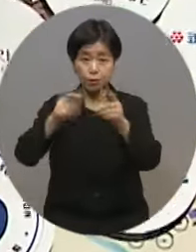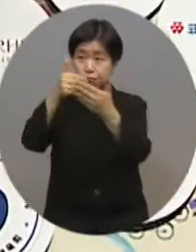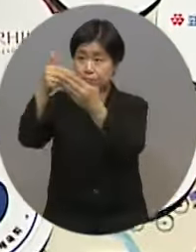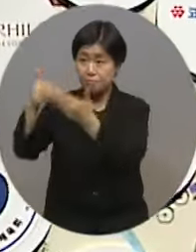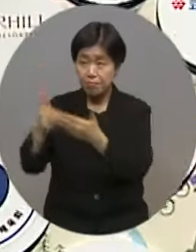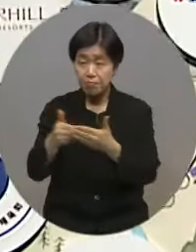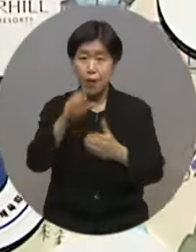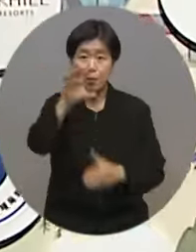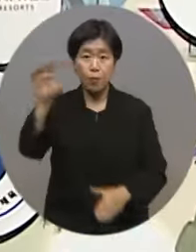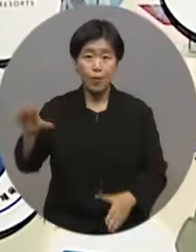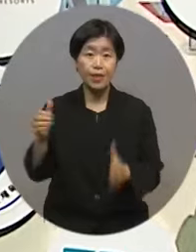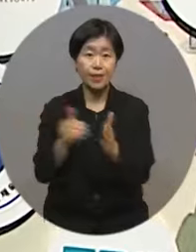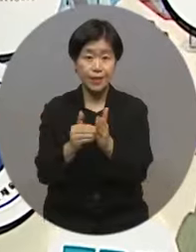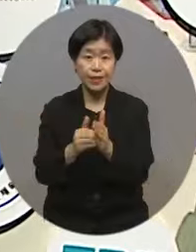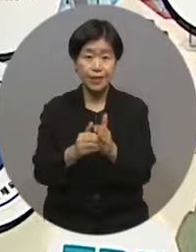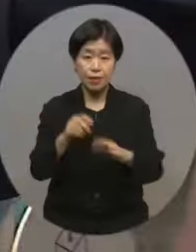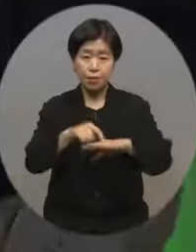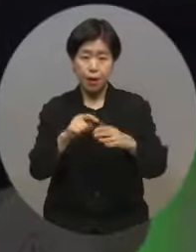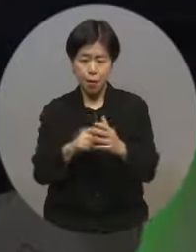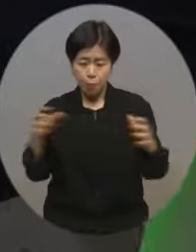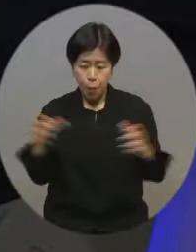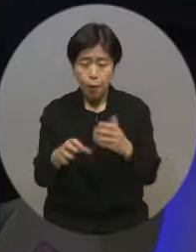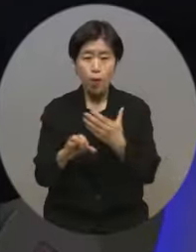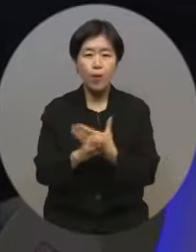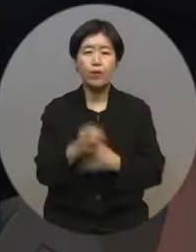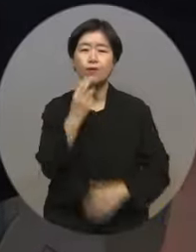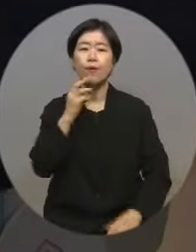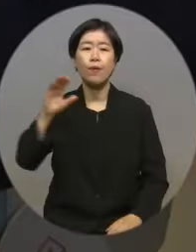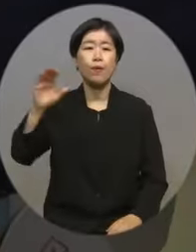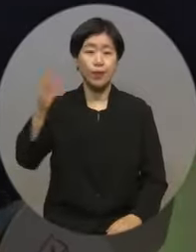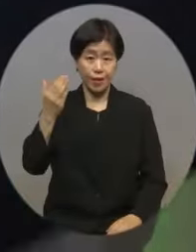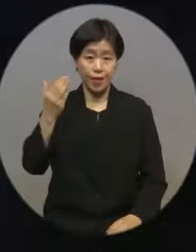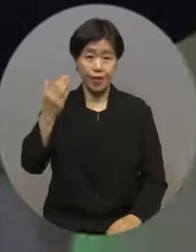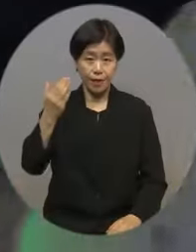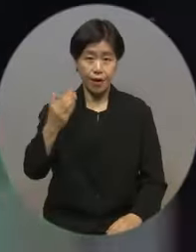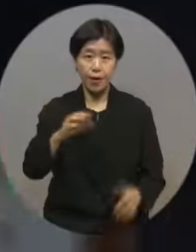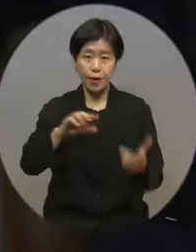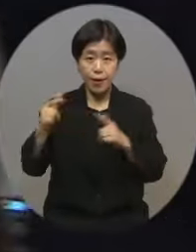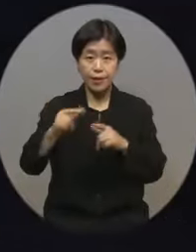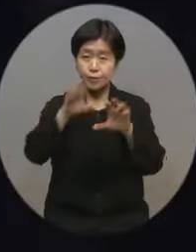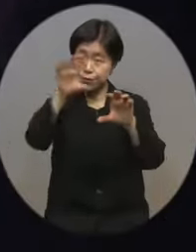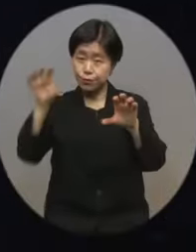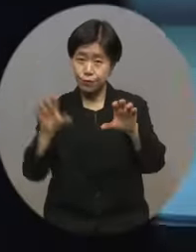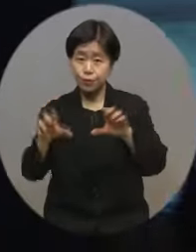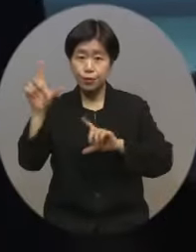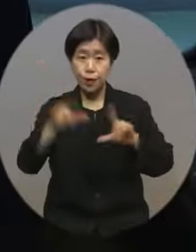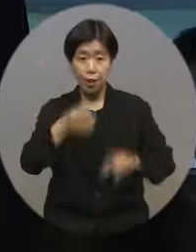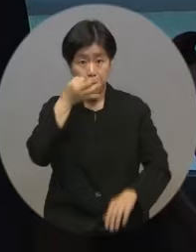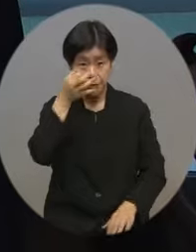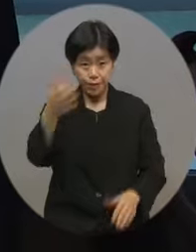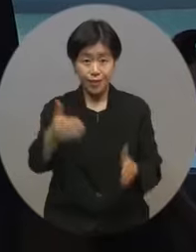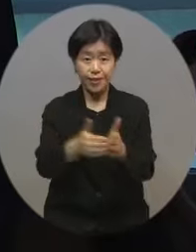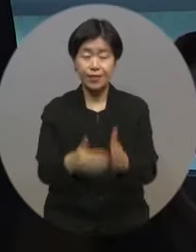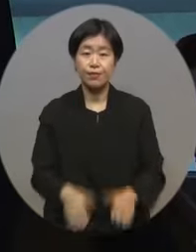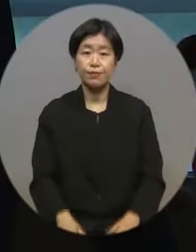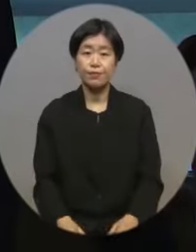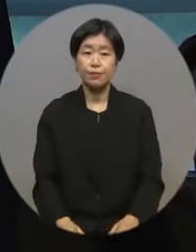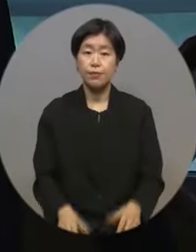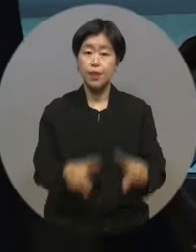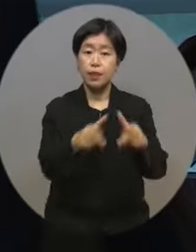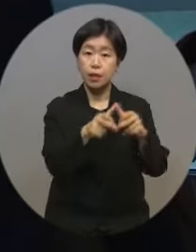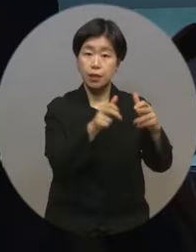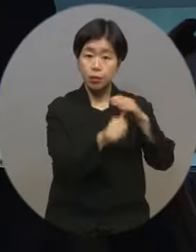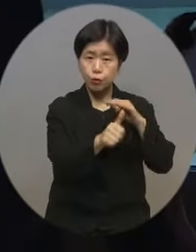모이면 서울이 된다는 서울 브랜드인 서울 마이소울을 표현하는 퍼포먼스가 이어졌습니다. 장애인